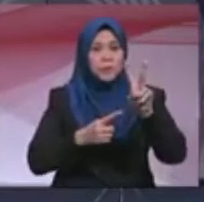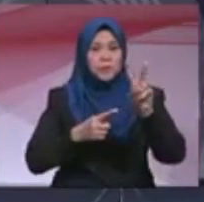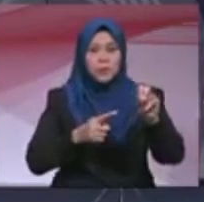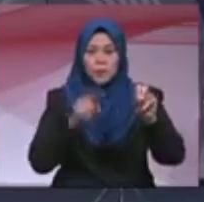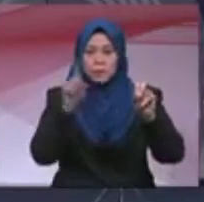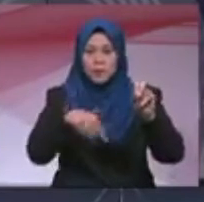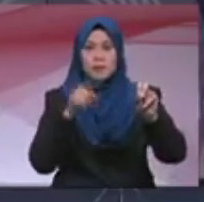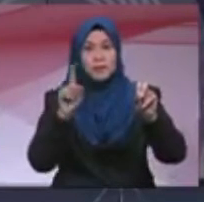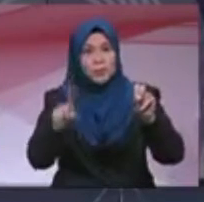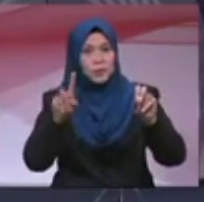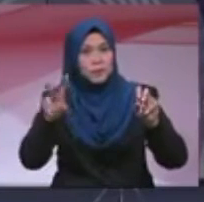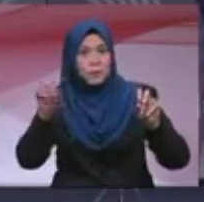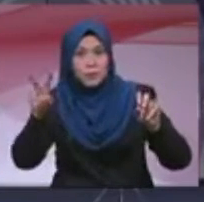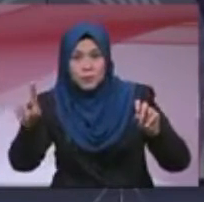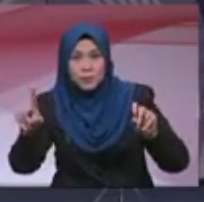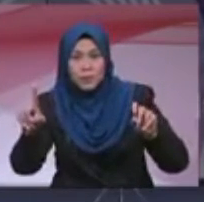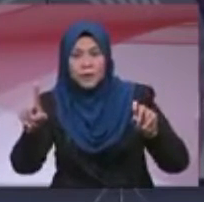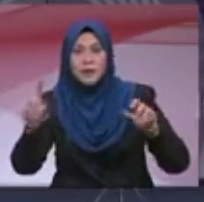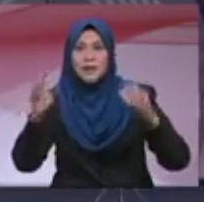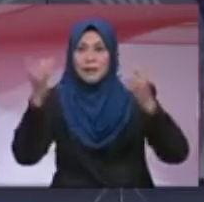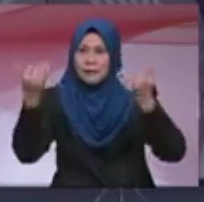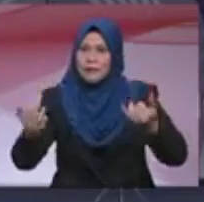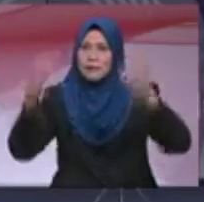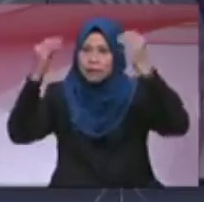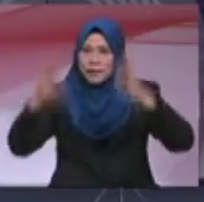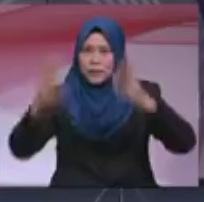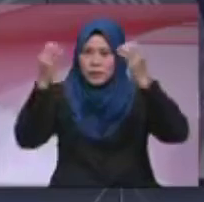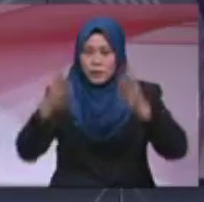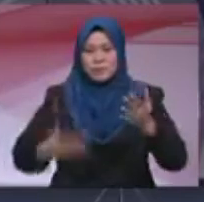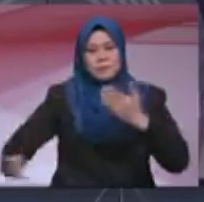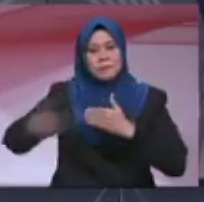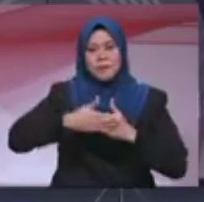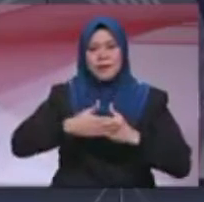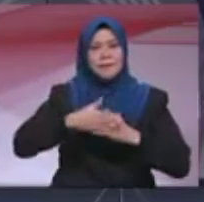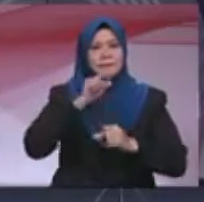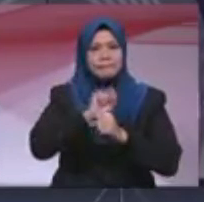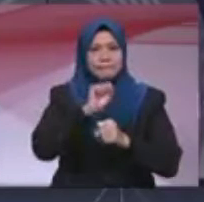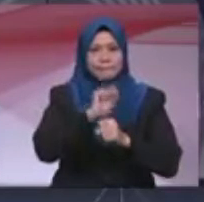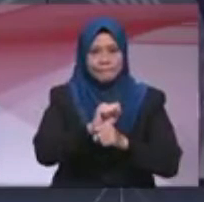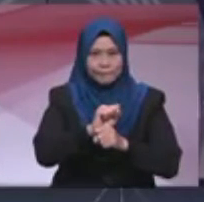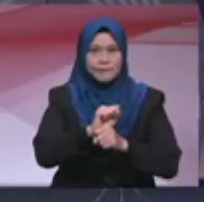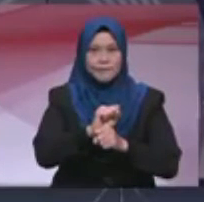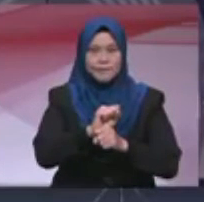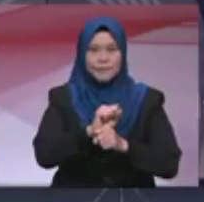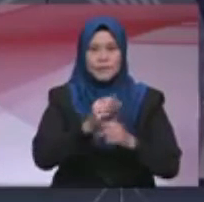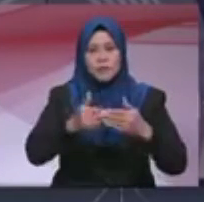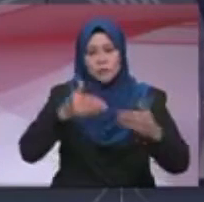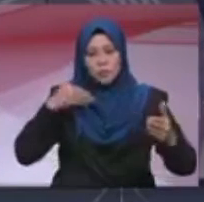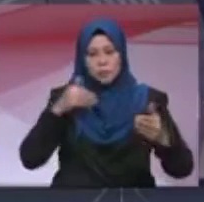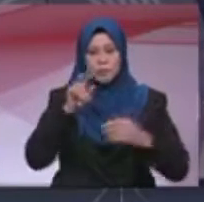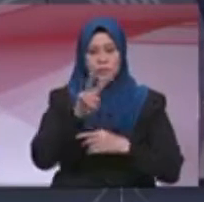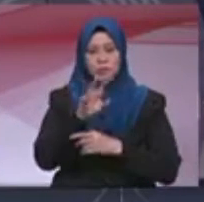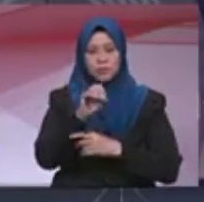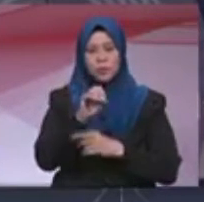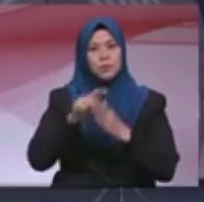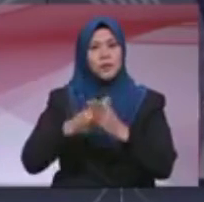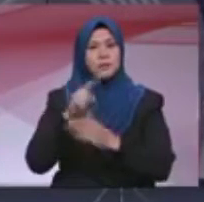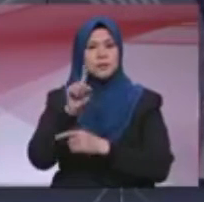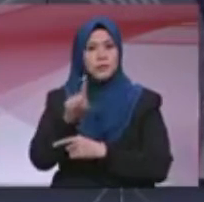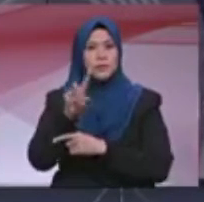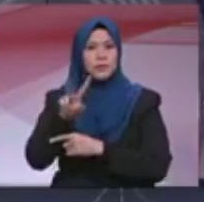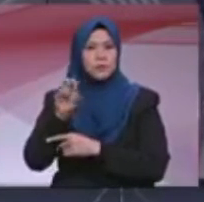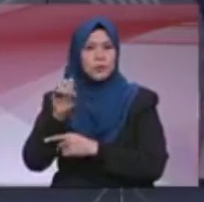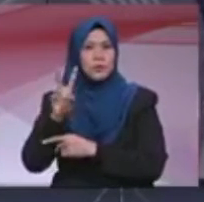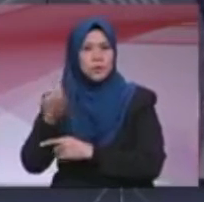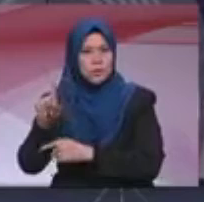maka guru-guru hendaklah kembali ke stesen bertugas masing-masing sebelum 20 Januari